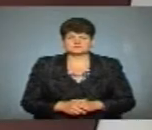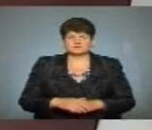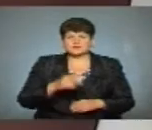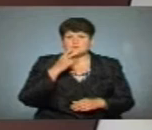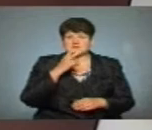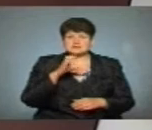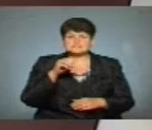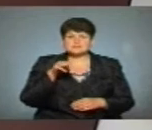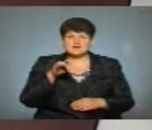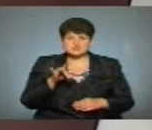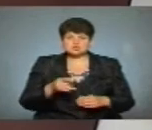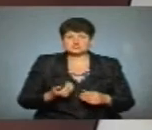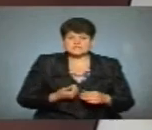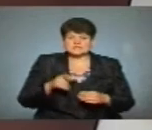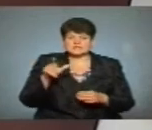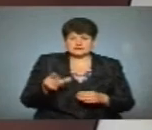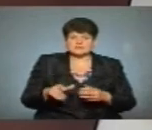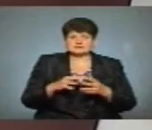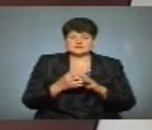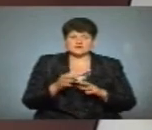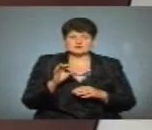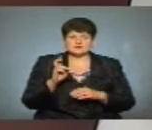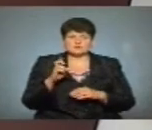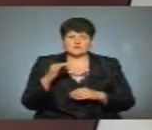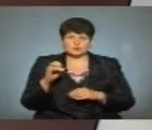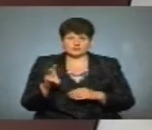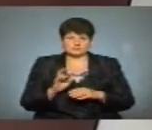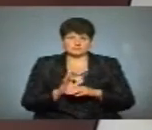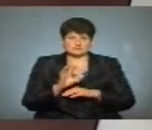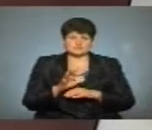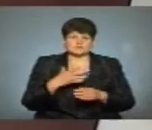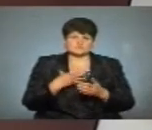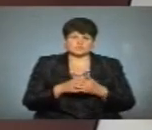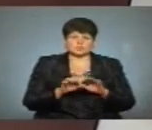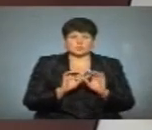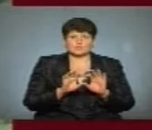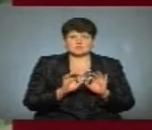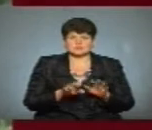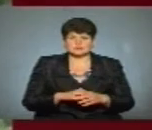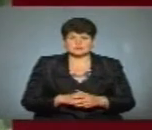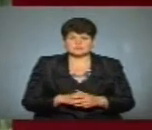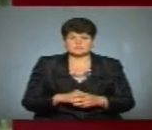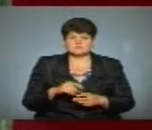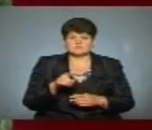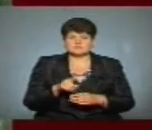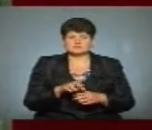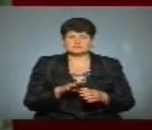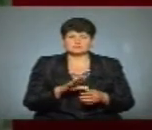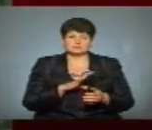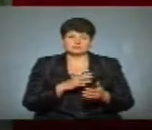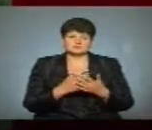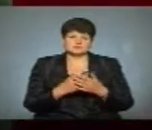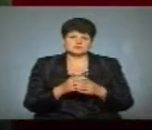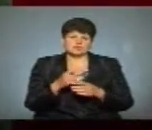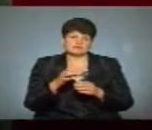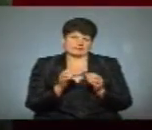Бачила смерч також жителька цього села Оксана Бойко. Вона надіслала нам свій коментар. Він тривав приблизно хвилин